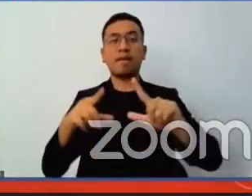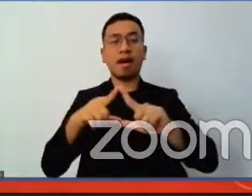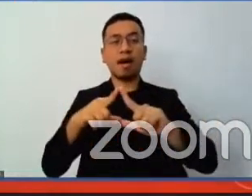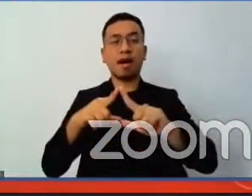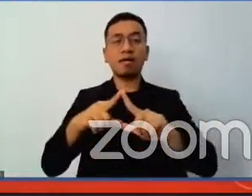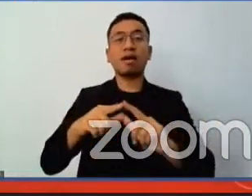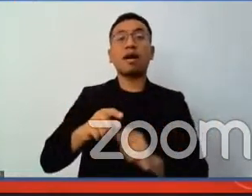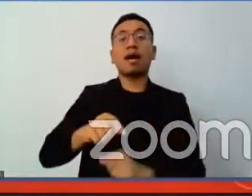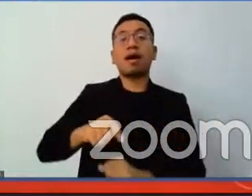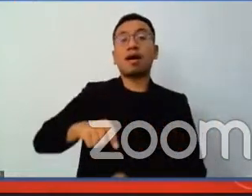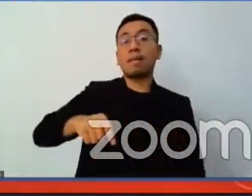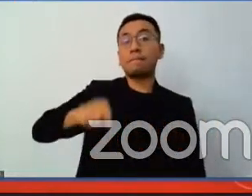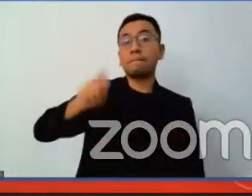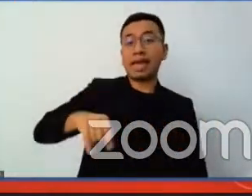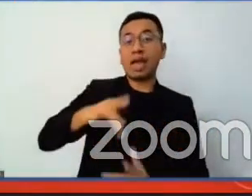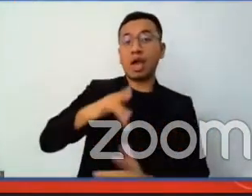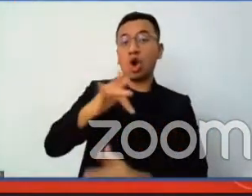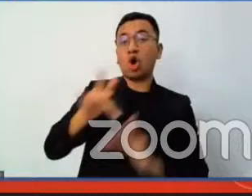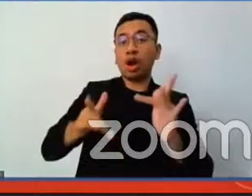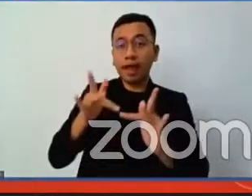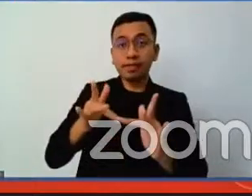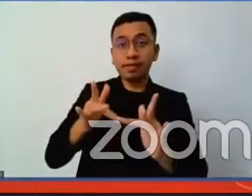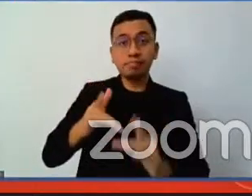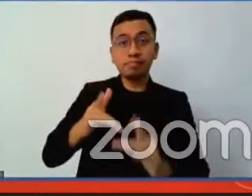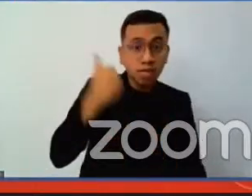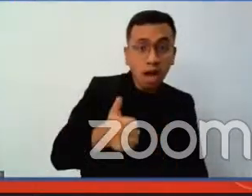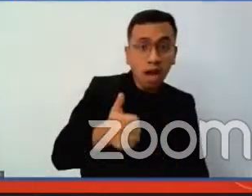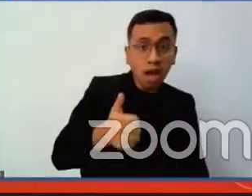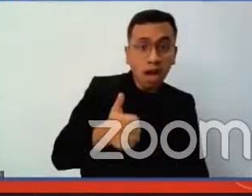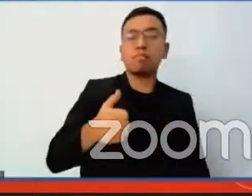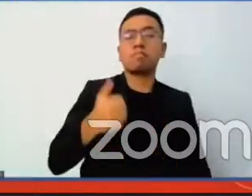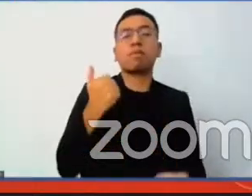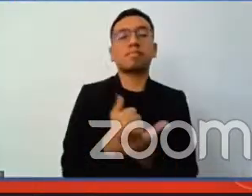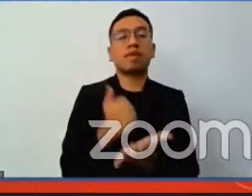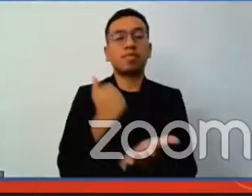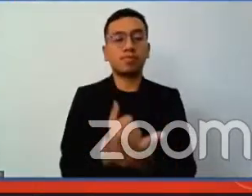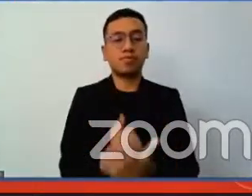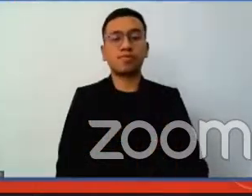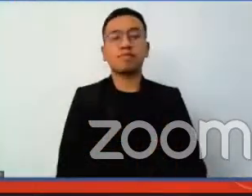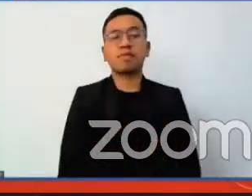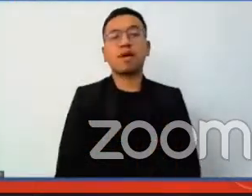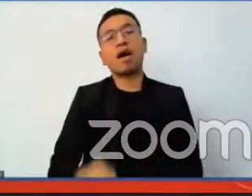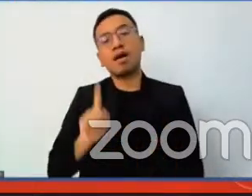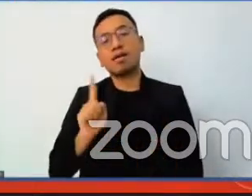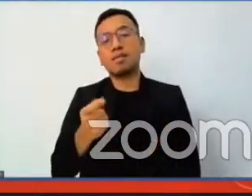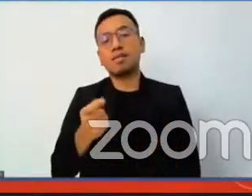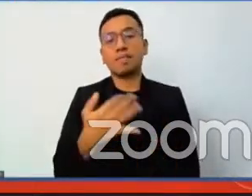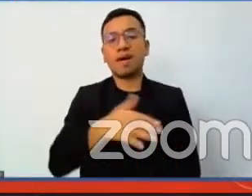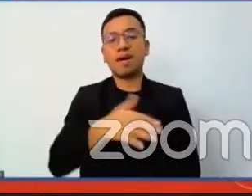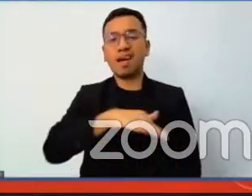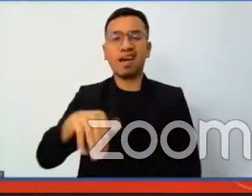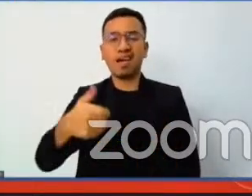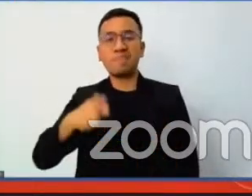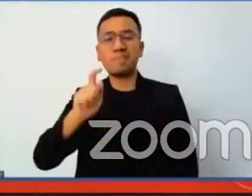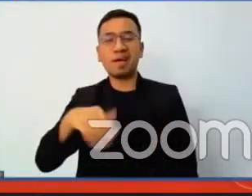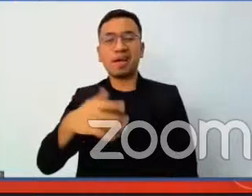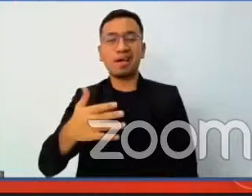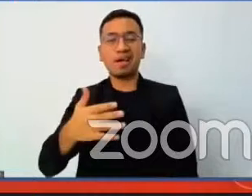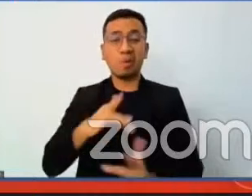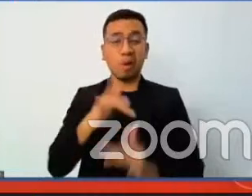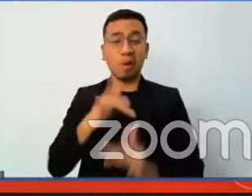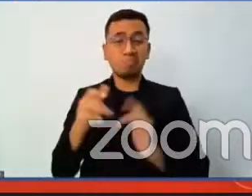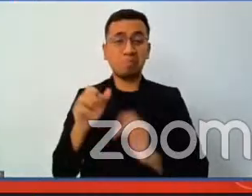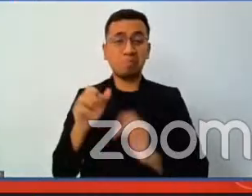daring. Banyak anak-anak kita yang masih harus menggunakan fasilitas luring. Khusus untuk anak-anak yang